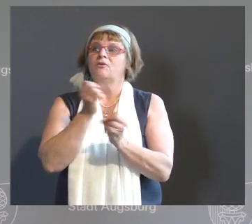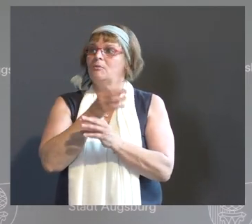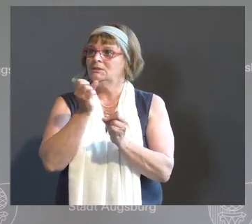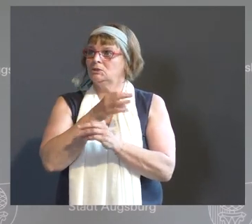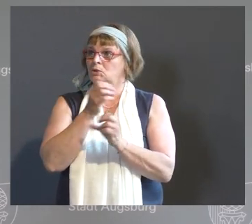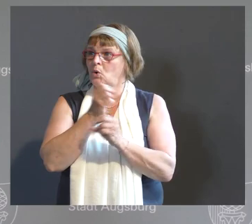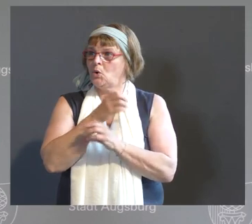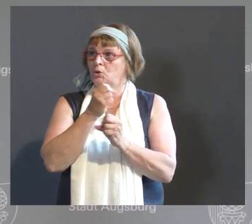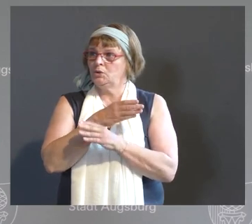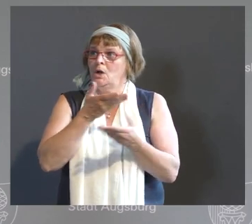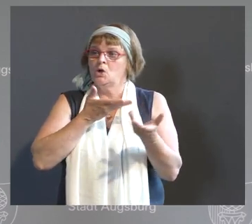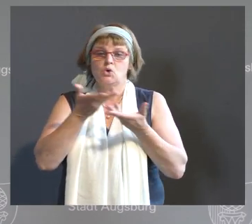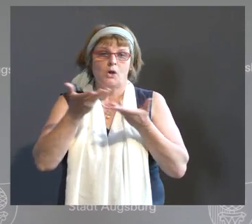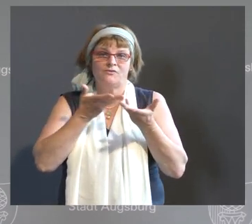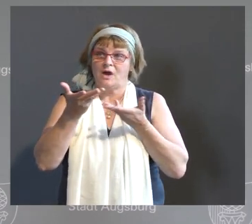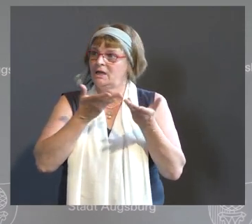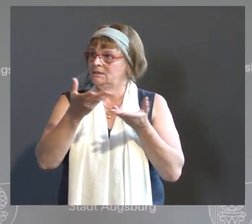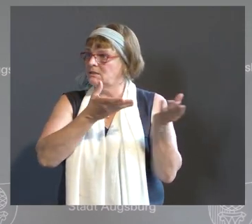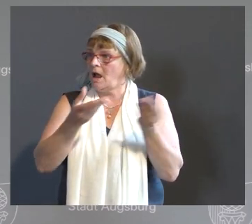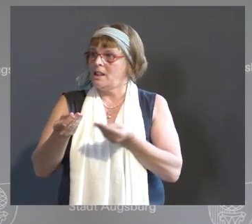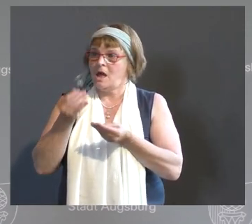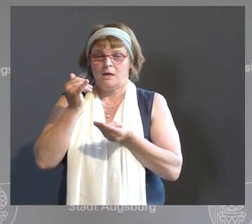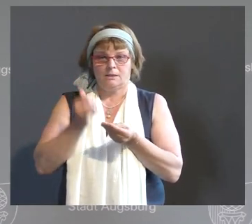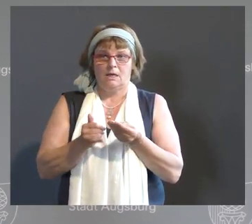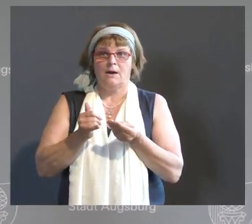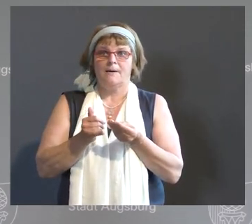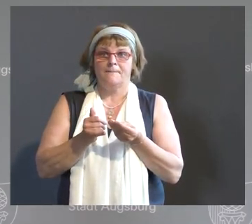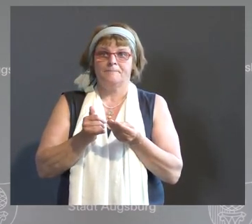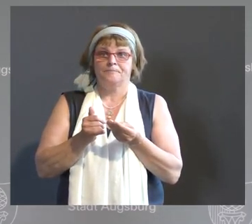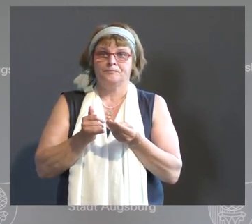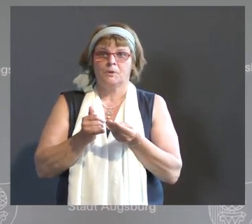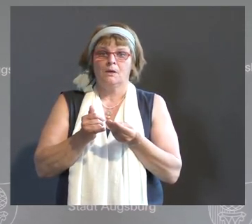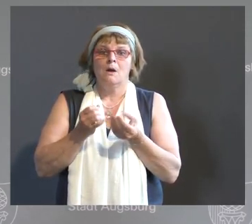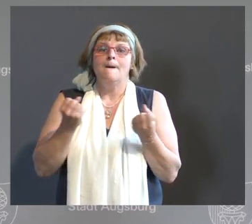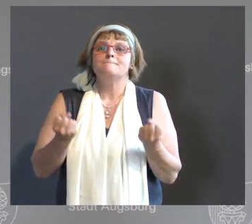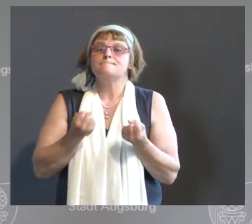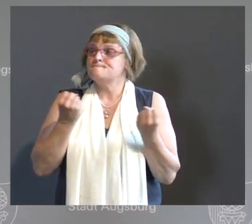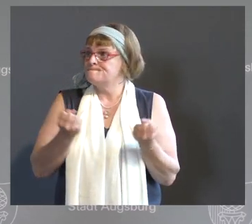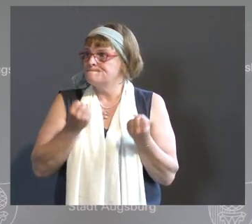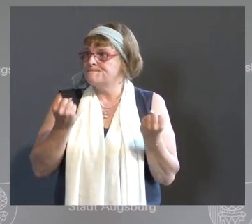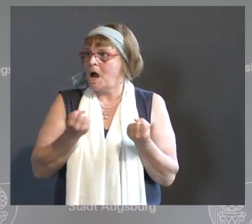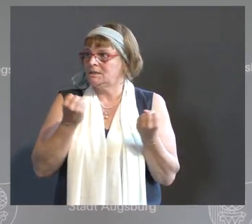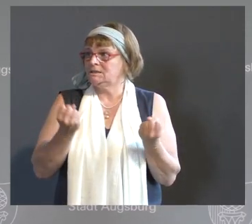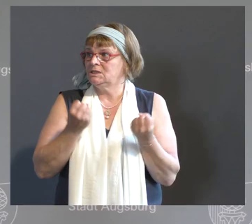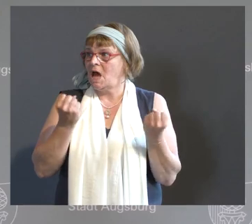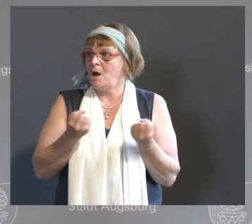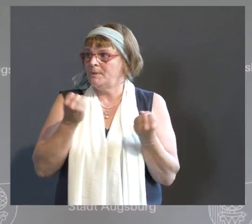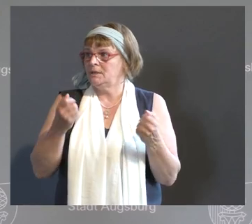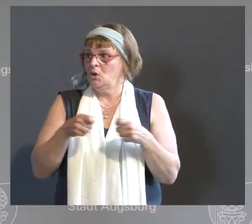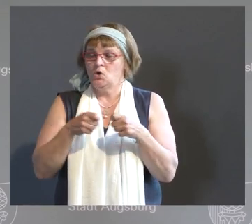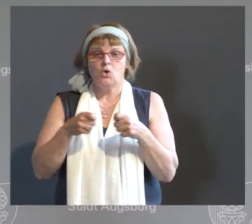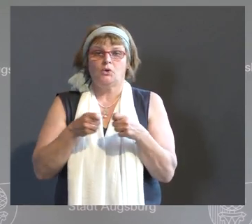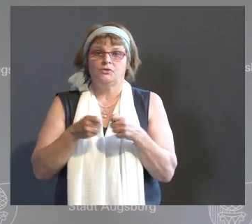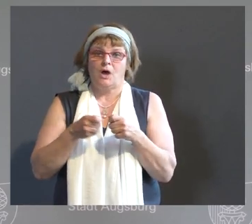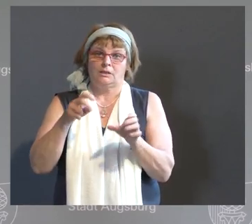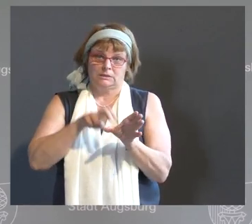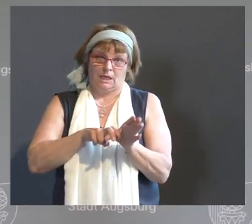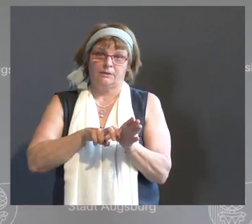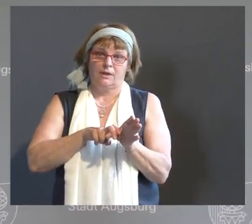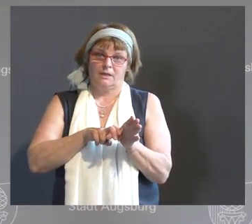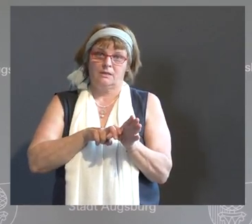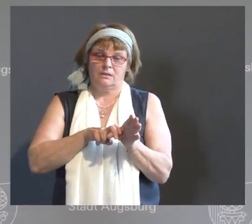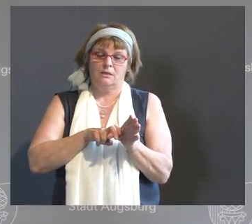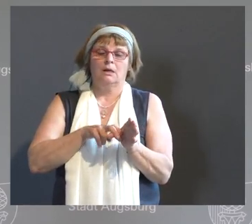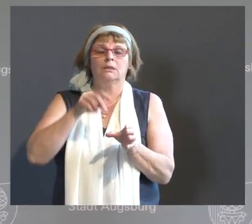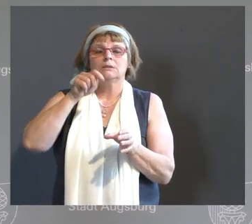rausgehen, wo wir auch zu einer Konferenz einladen werden, um die Maßnahmen zu erläutern, um uns das auch noch einmal sehr gut in Kontakt zu treten. Und das wird hier die